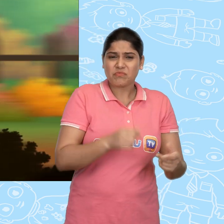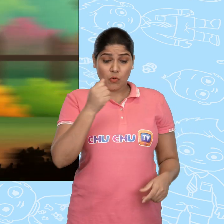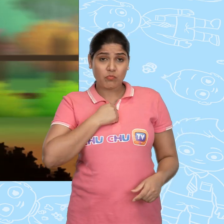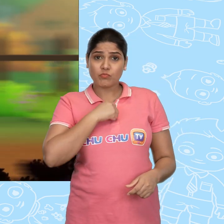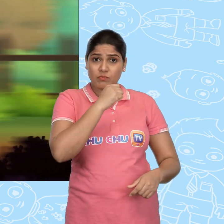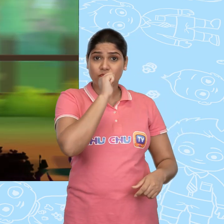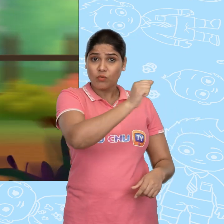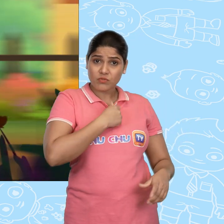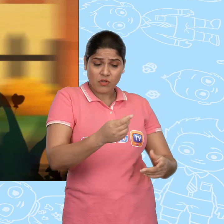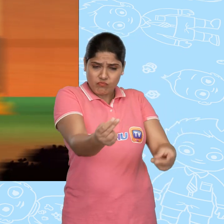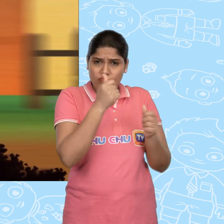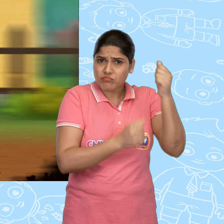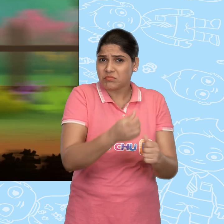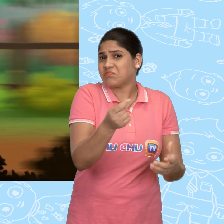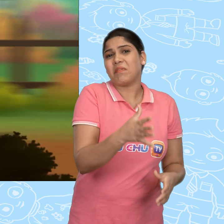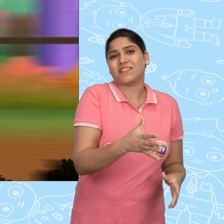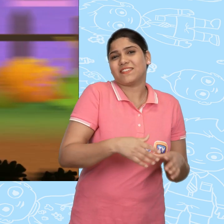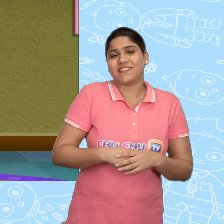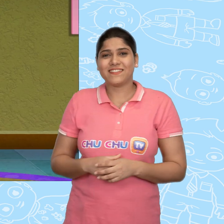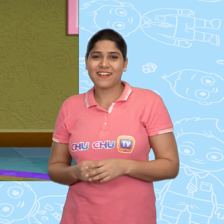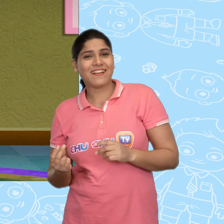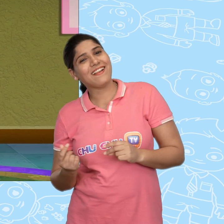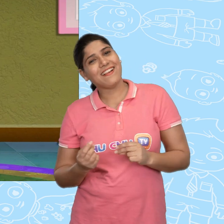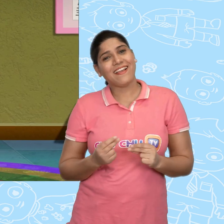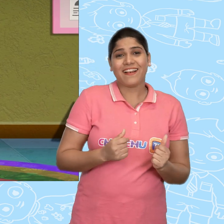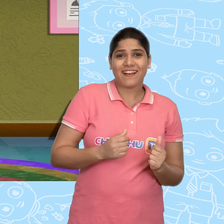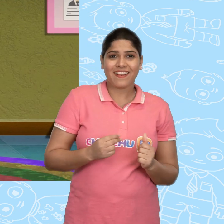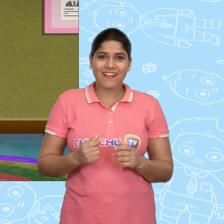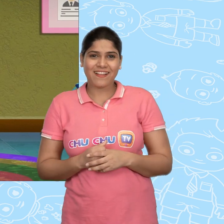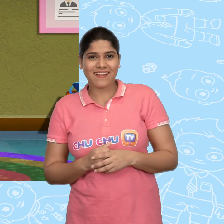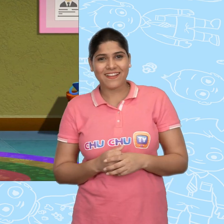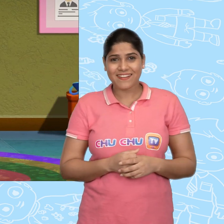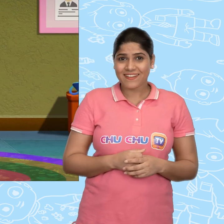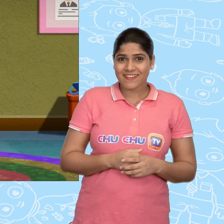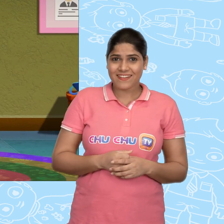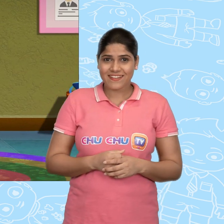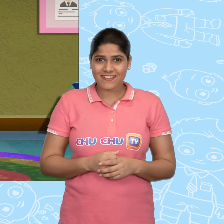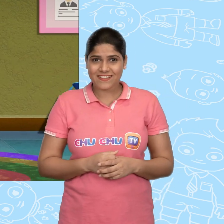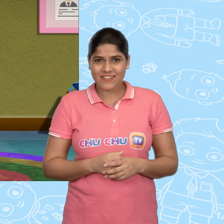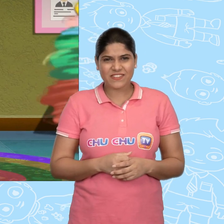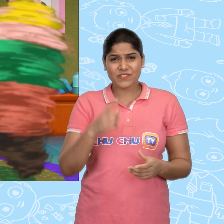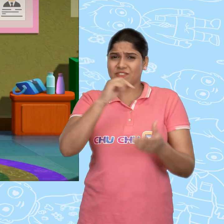हो। तुम मुझसे तेज नहीं भाग सकते। ला ला ला ला ला ला ला ला